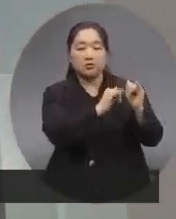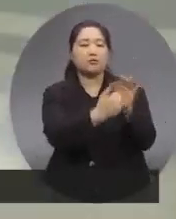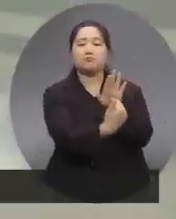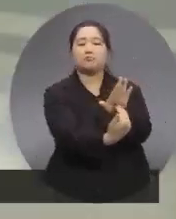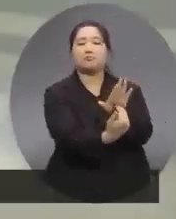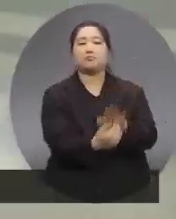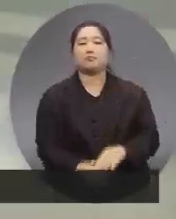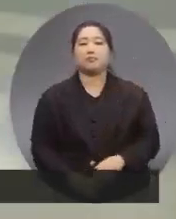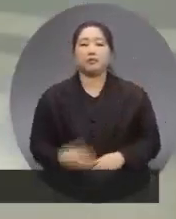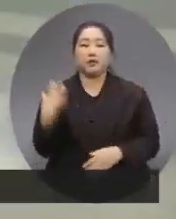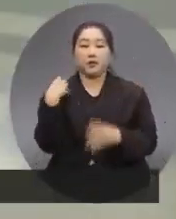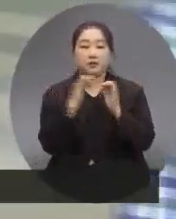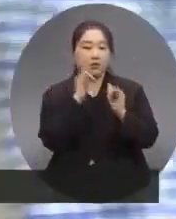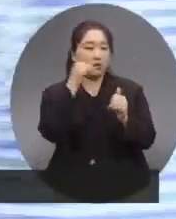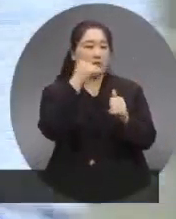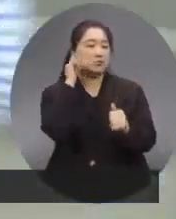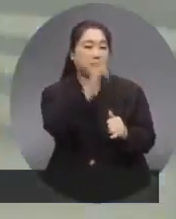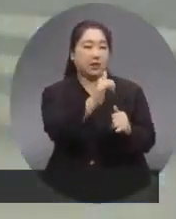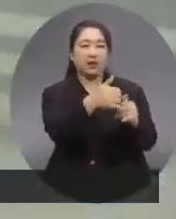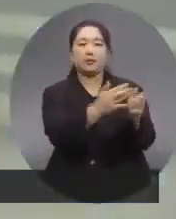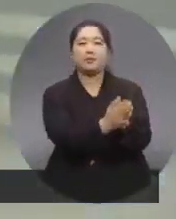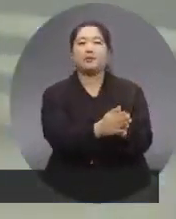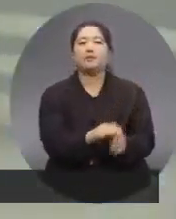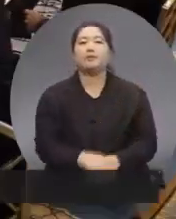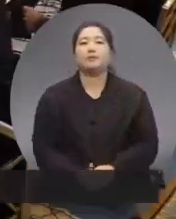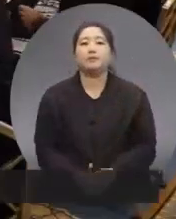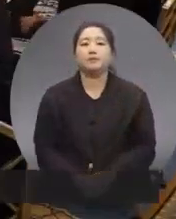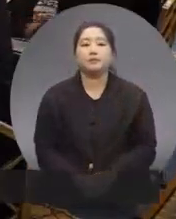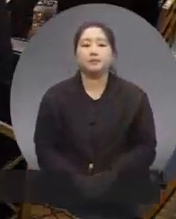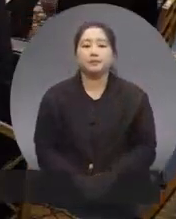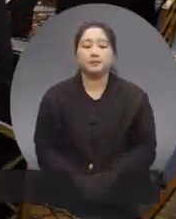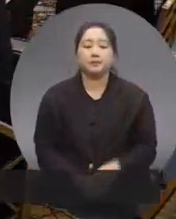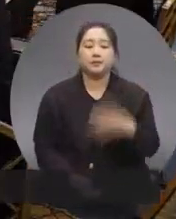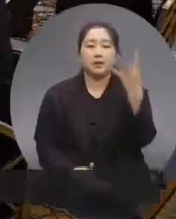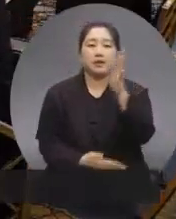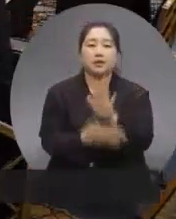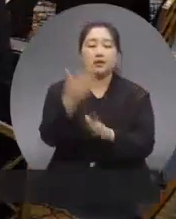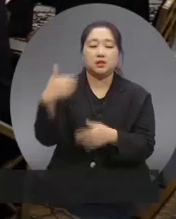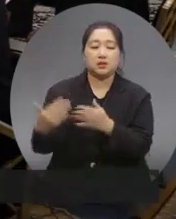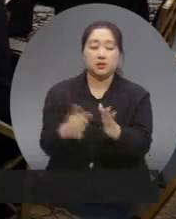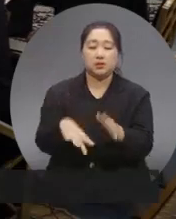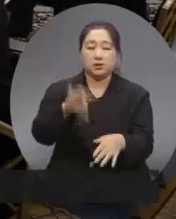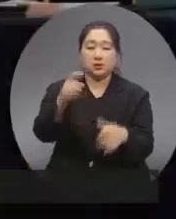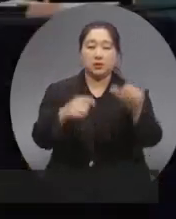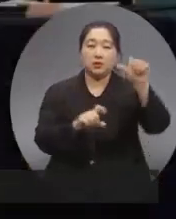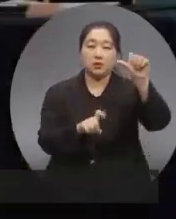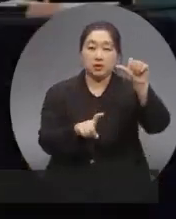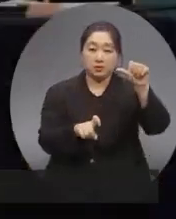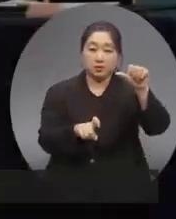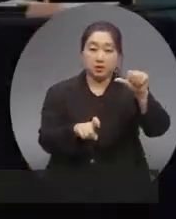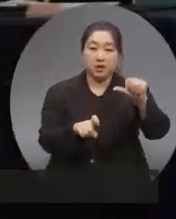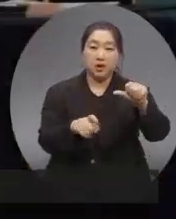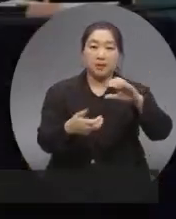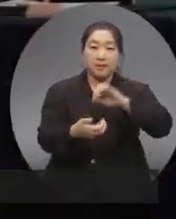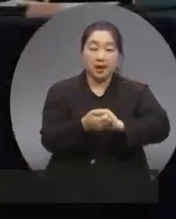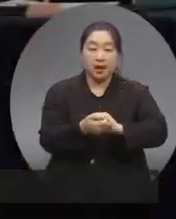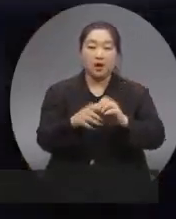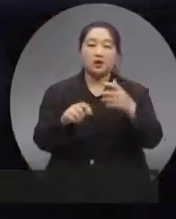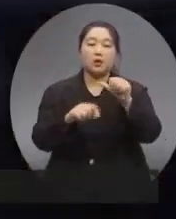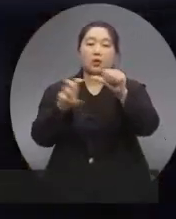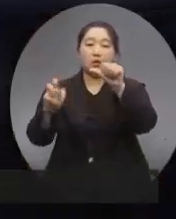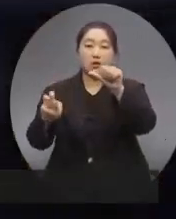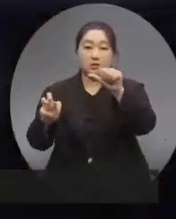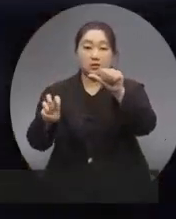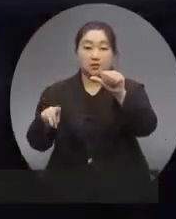거절했고 담당자도 연락이 닿지 않고 있습니다 내게 시도는 애초 지난 11일이었던 조직이 설립 시안을 이달